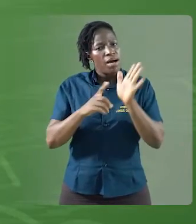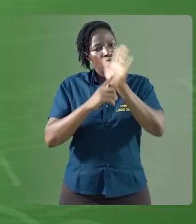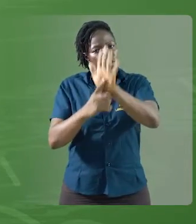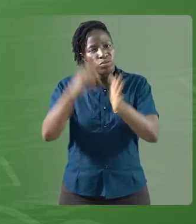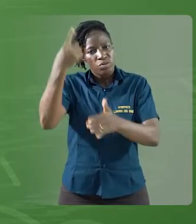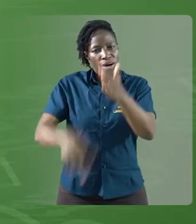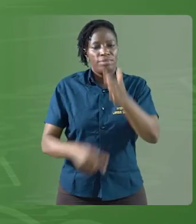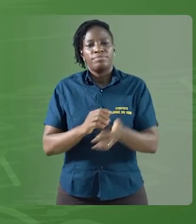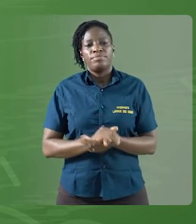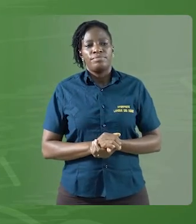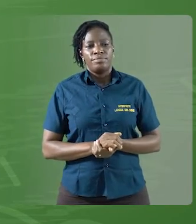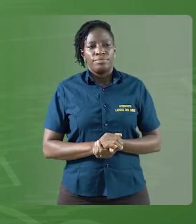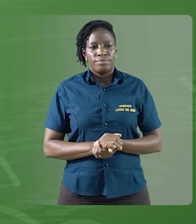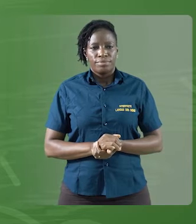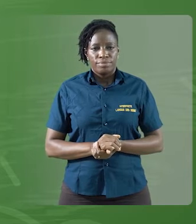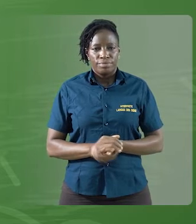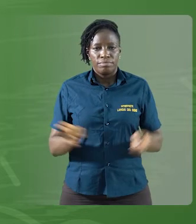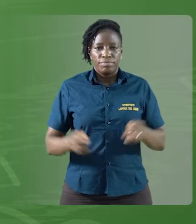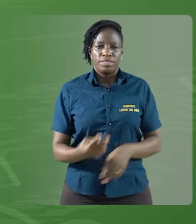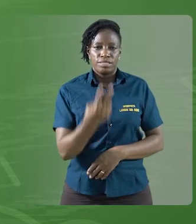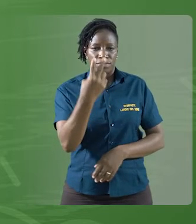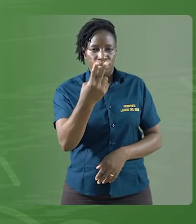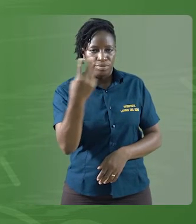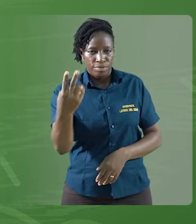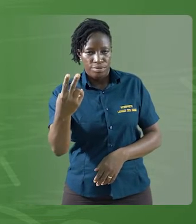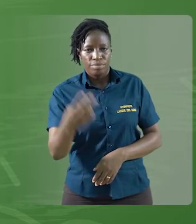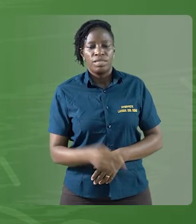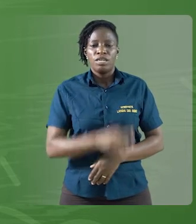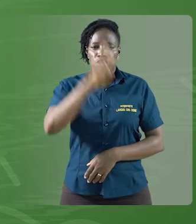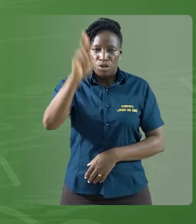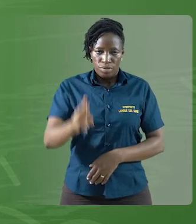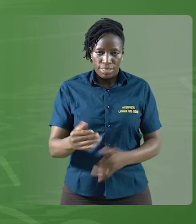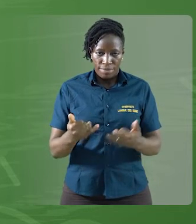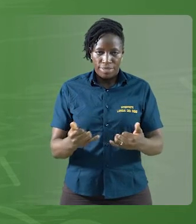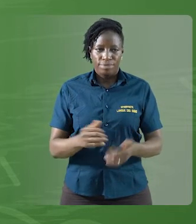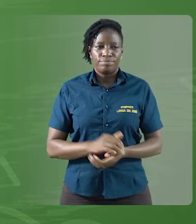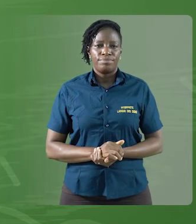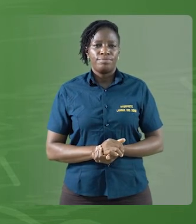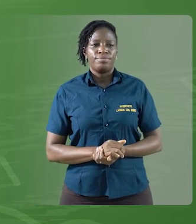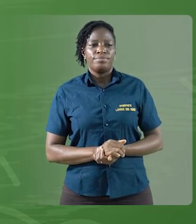révèle-t-il? En petit 2.2, nous allons noter les résultats